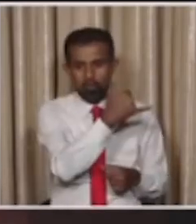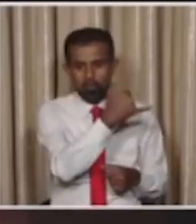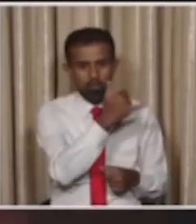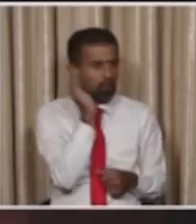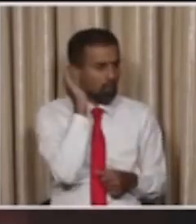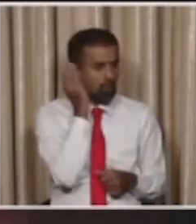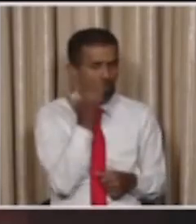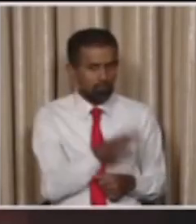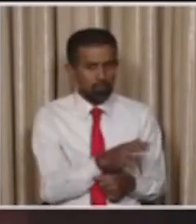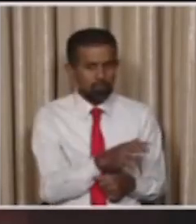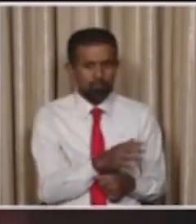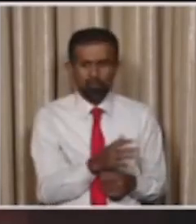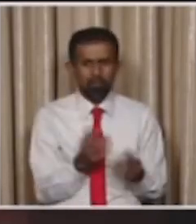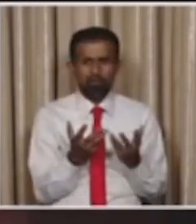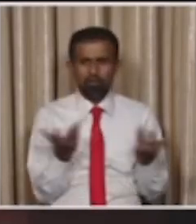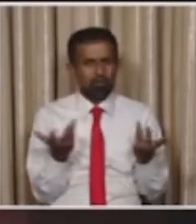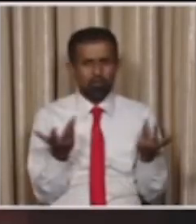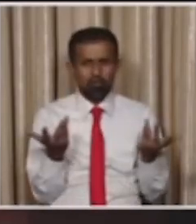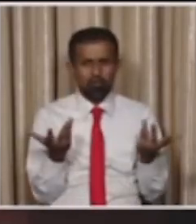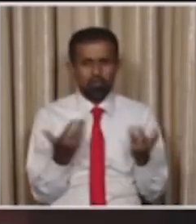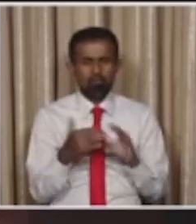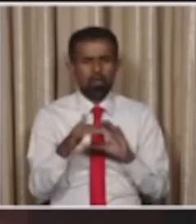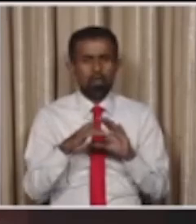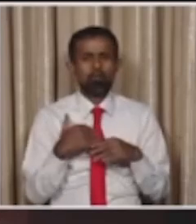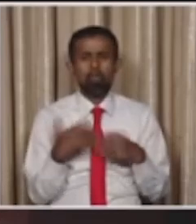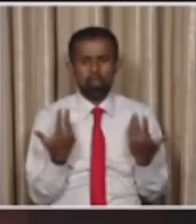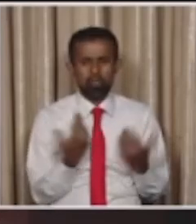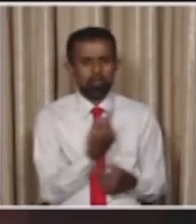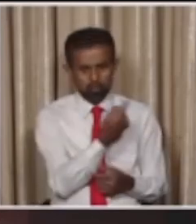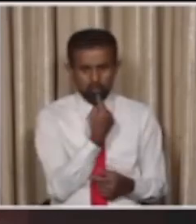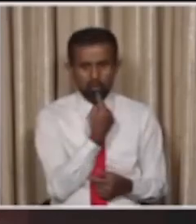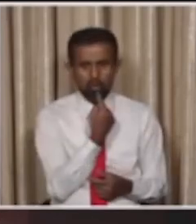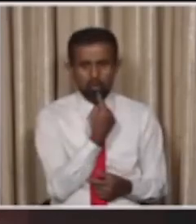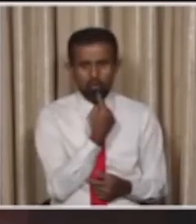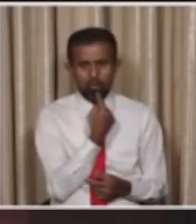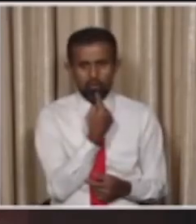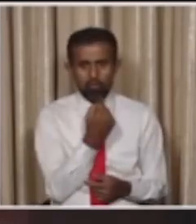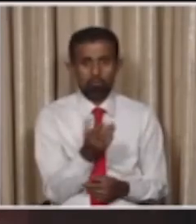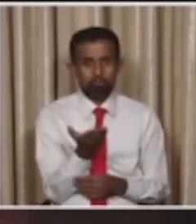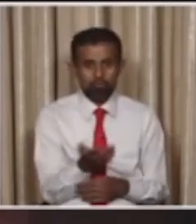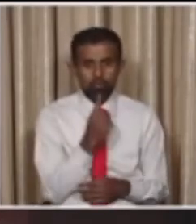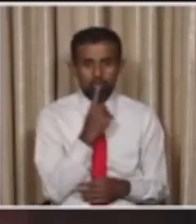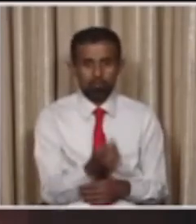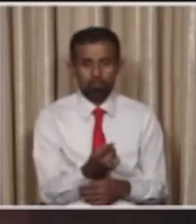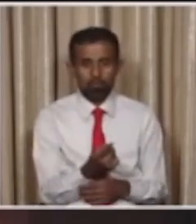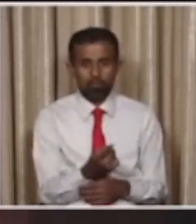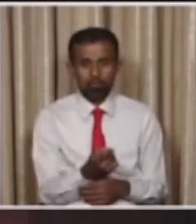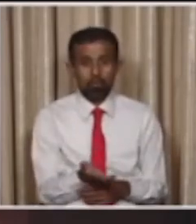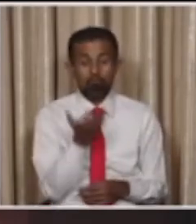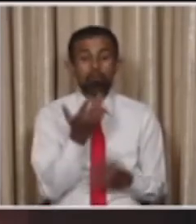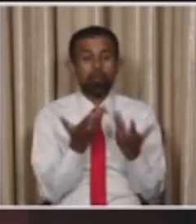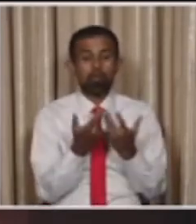ඇහුවා. නැහැ, එහෙම චක්‍රලේඛයක් කවම නිකුත් වෙලා නැහැ. ඒ නිසා මම ඉල්ලීමක් කරන්නේ ඔබතුමාගෙන් කරුණාකරලා මේ වැඩි කරපු